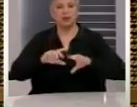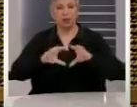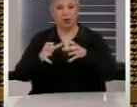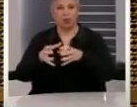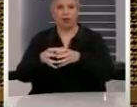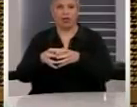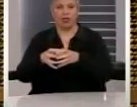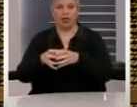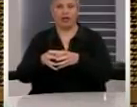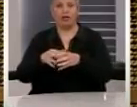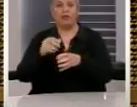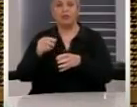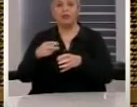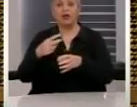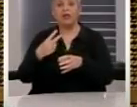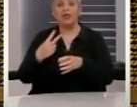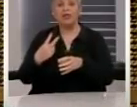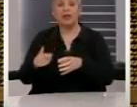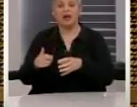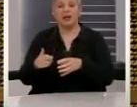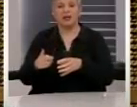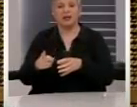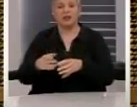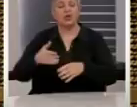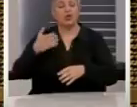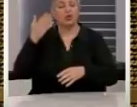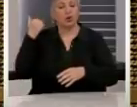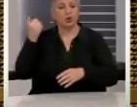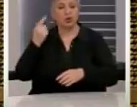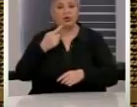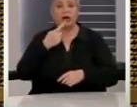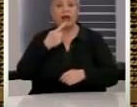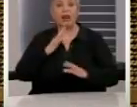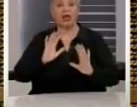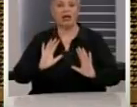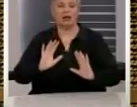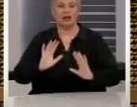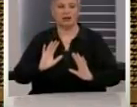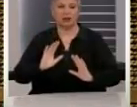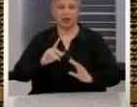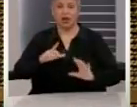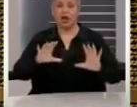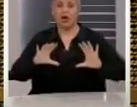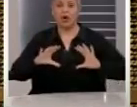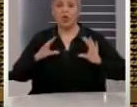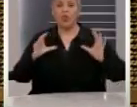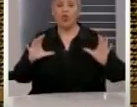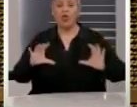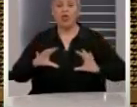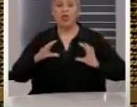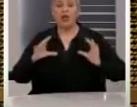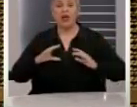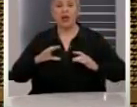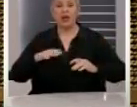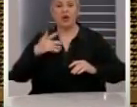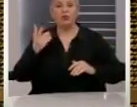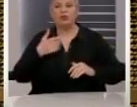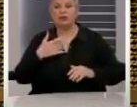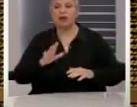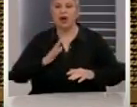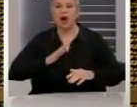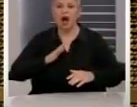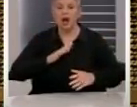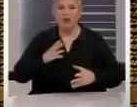πολιτικά αναφερόσασταν και τότε και τώρα. Και με αυτή την έννοια δεν θα ήθελα να μείνει προς τα έξω, προς τον κόσμο που μας